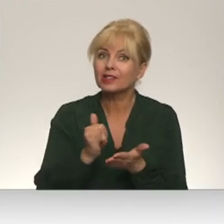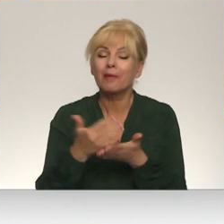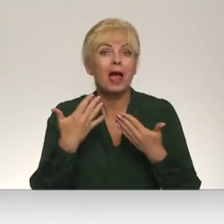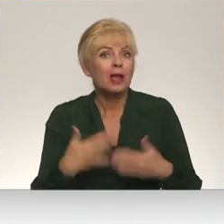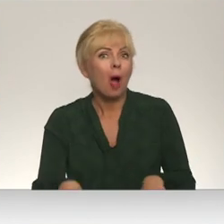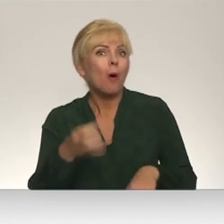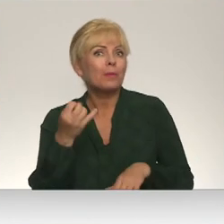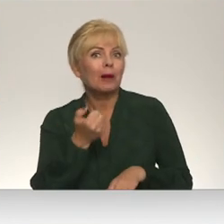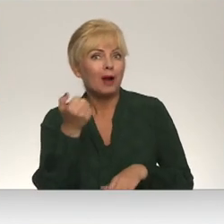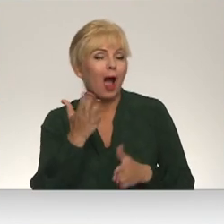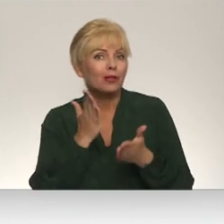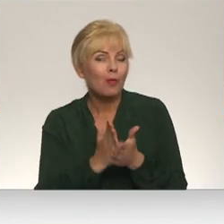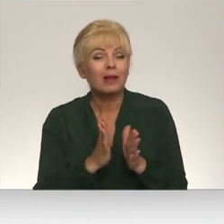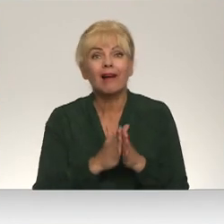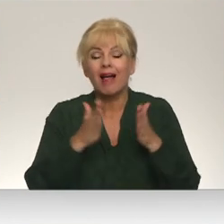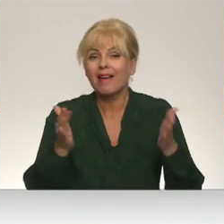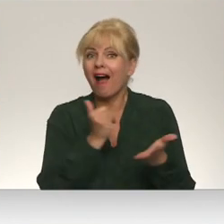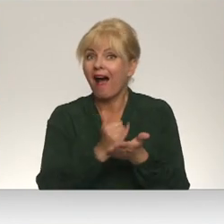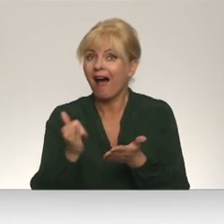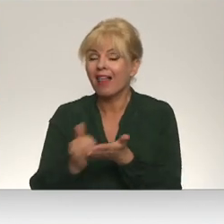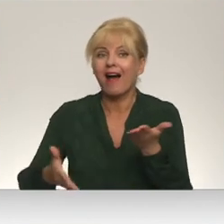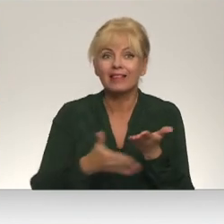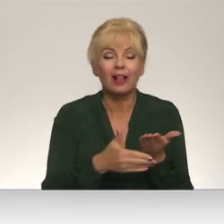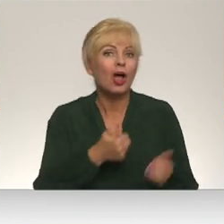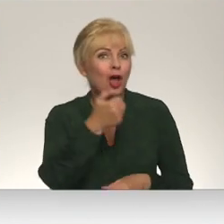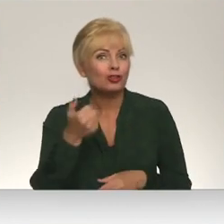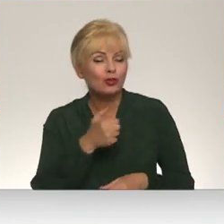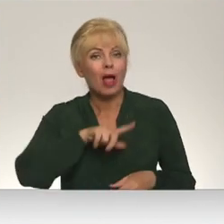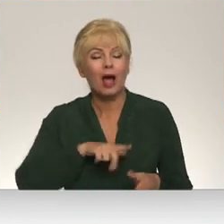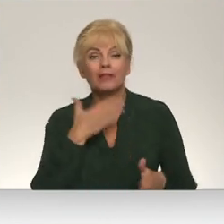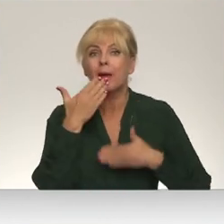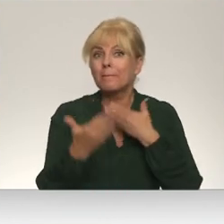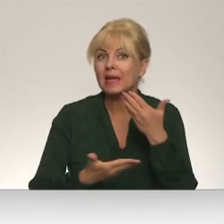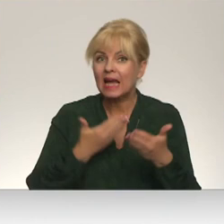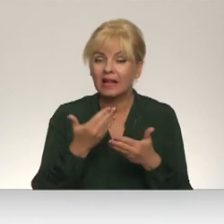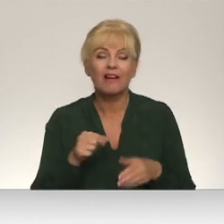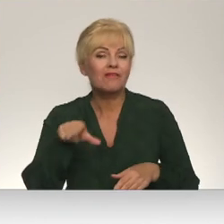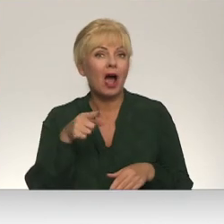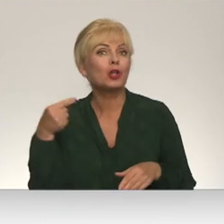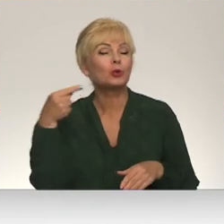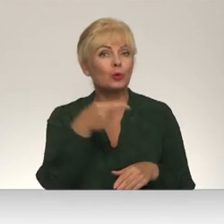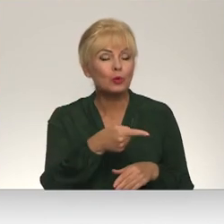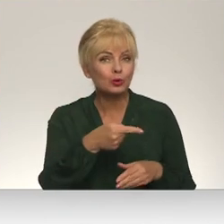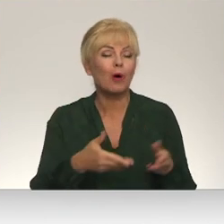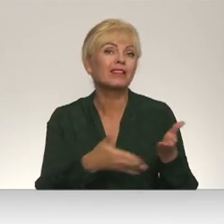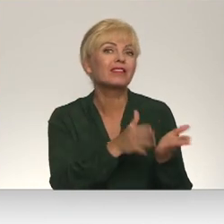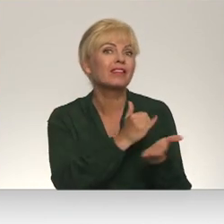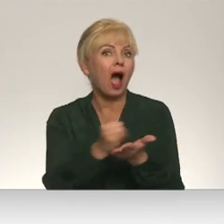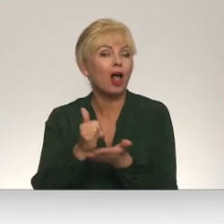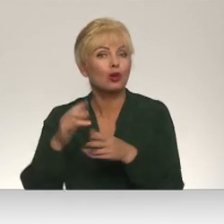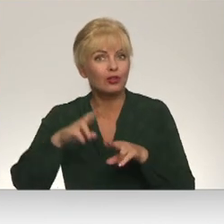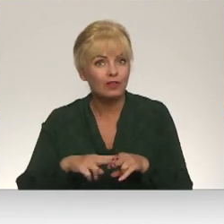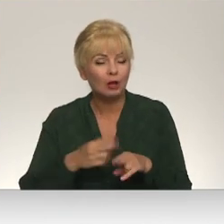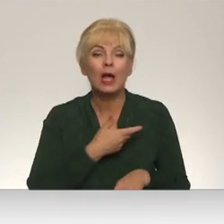Gadu Latvijā norisinājās lielā talka. Šogad visā Latvijā bija pieteiktas vairāk nekā 1000 talkošanas vietu. Iedzīvotāji ne tikai